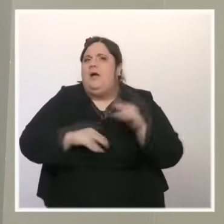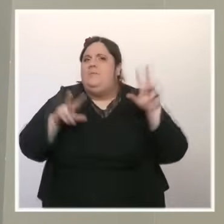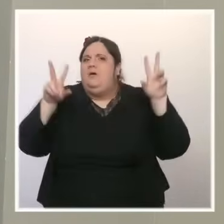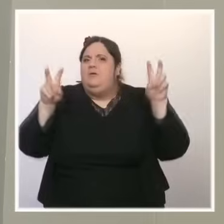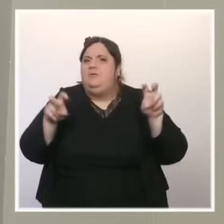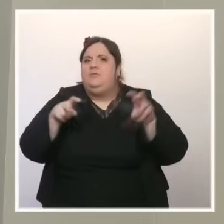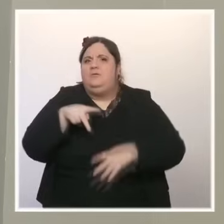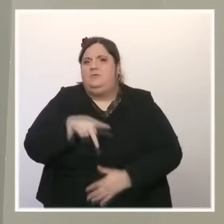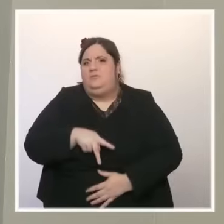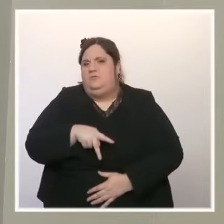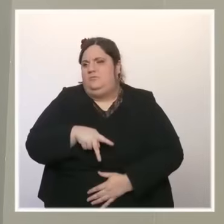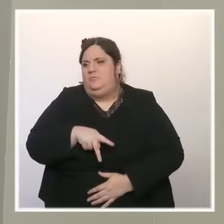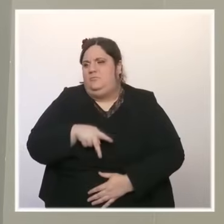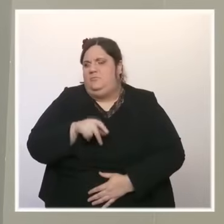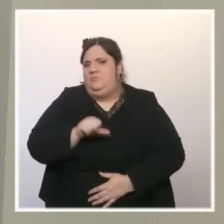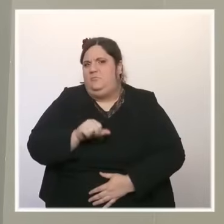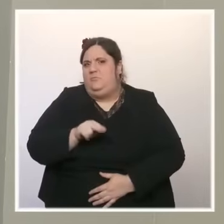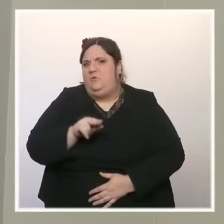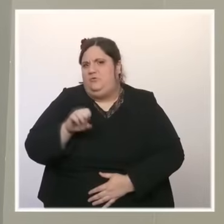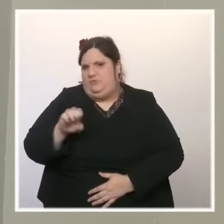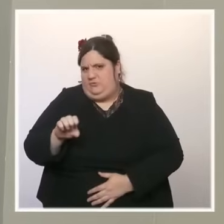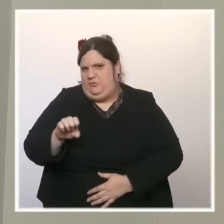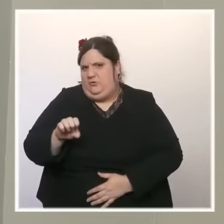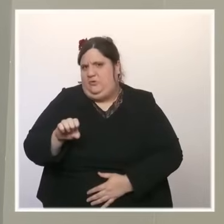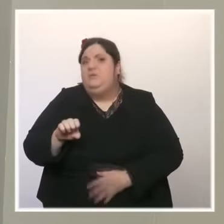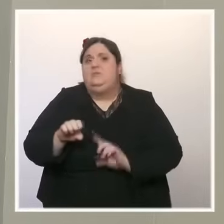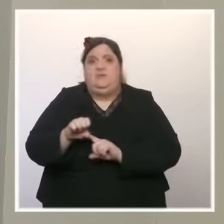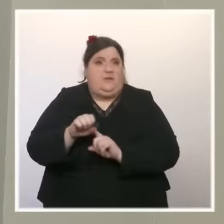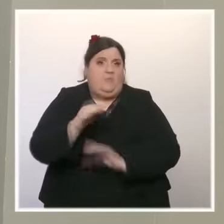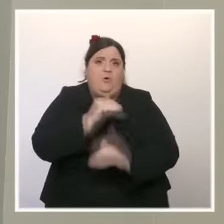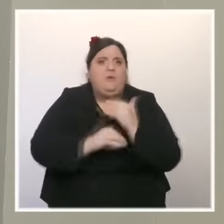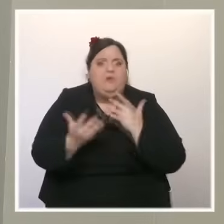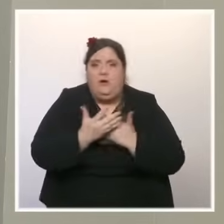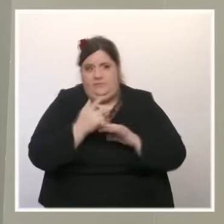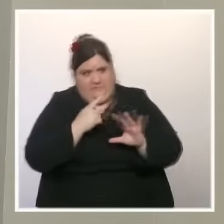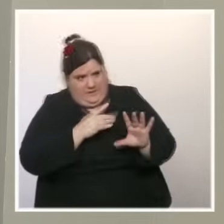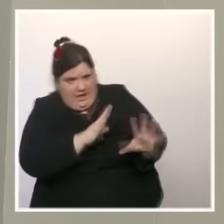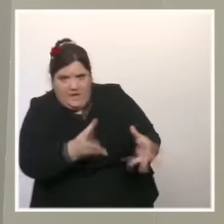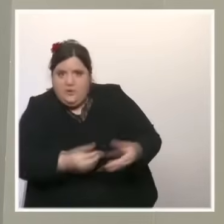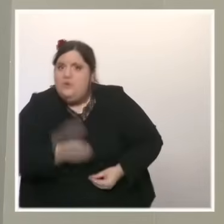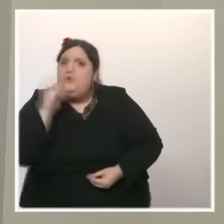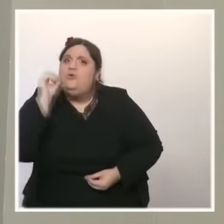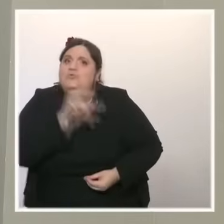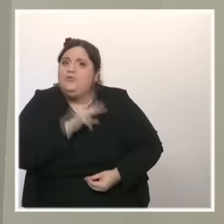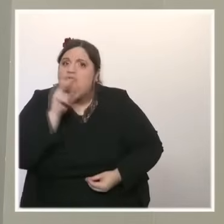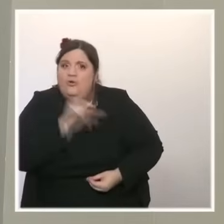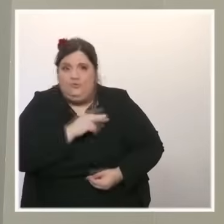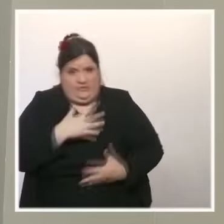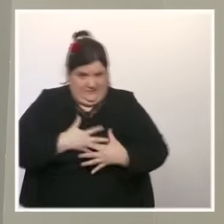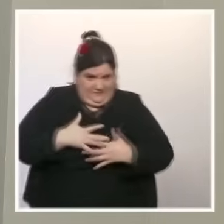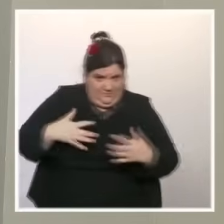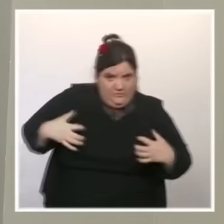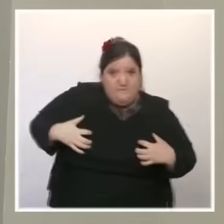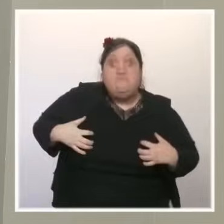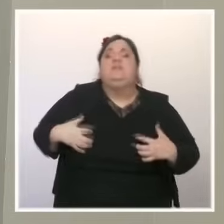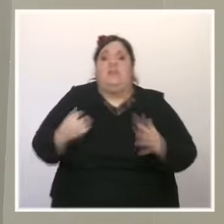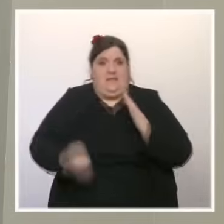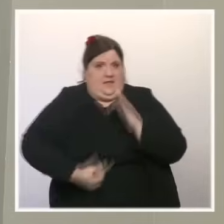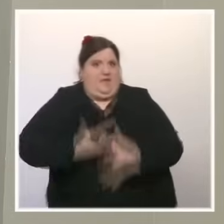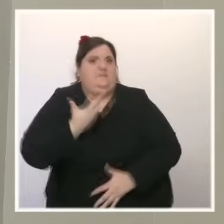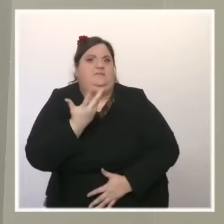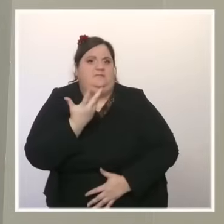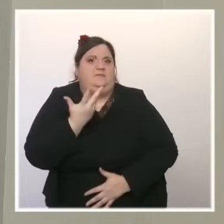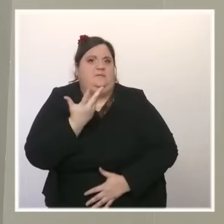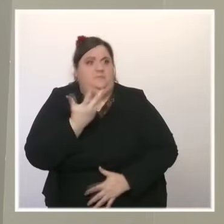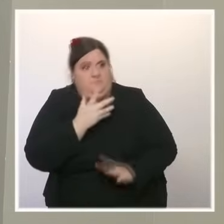programme POSE, pour rappel, c'est le programme d'accueil en urgence des scientifiques et artistes en exil. Donc il y des lauréats palestiniens de Gaza